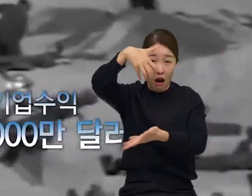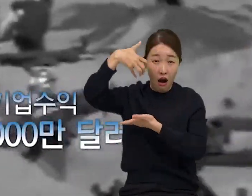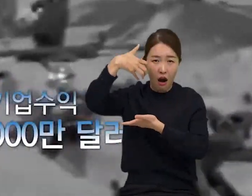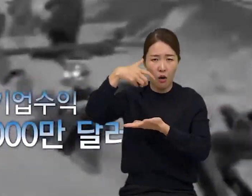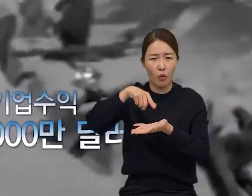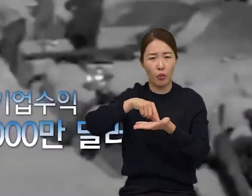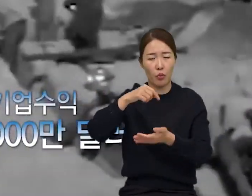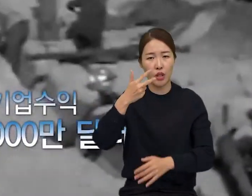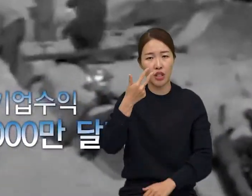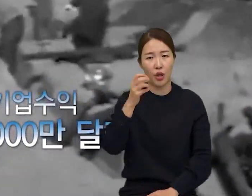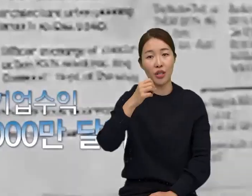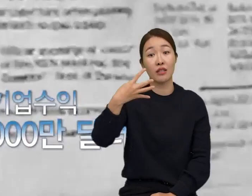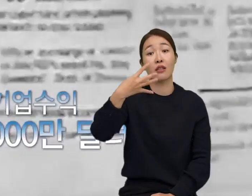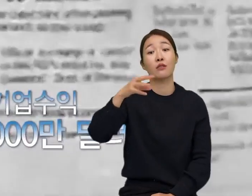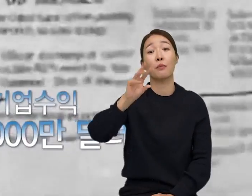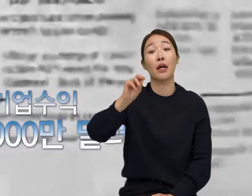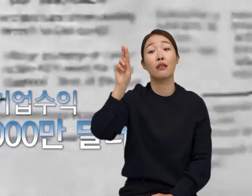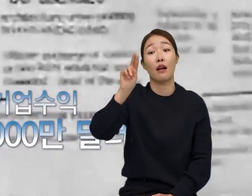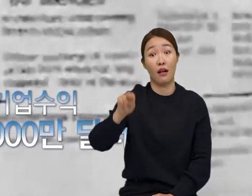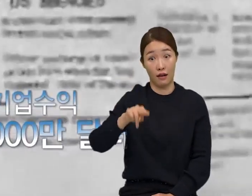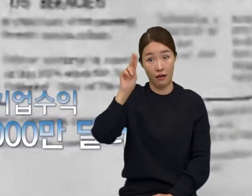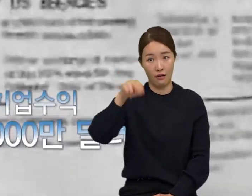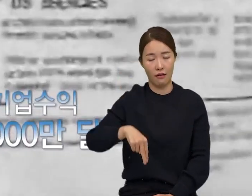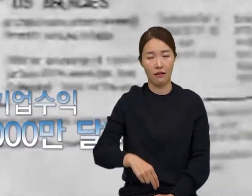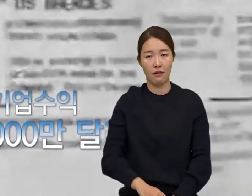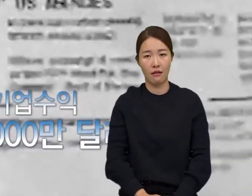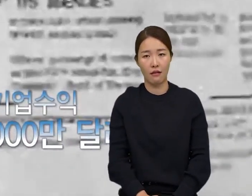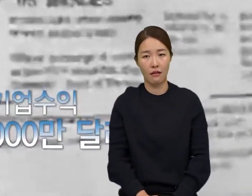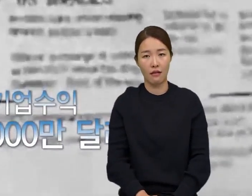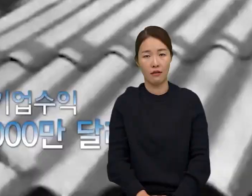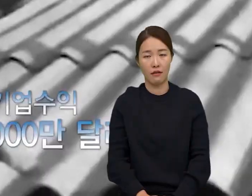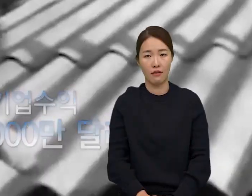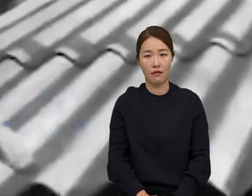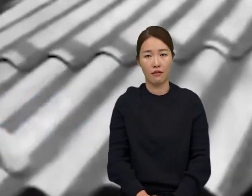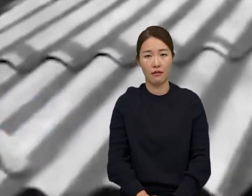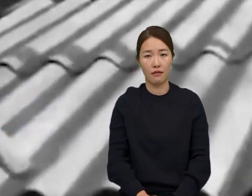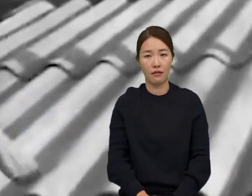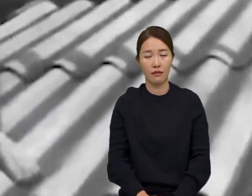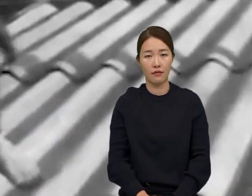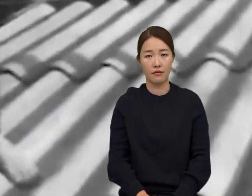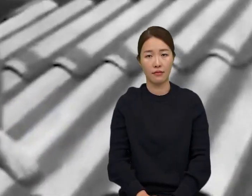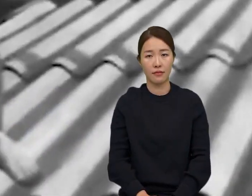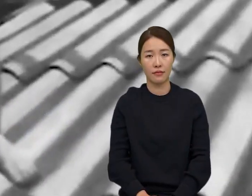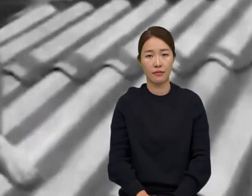기업이 벌어들인 사업 수익은 총 7억 4천만 달러에 달했다.